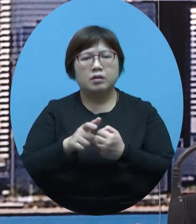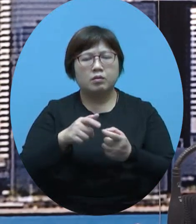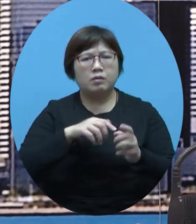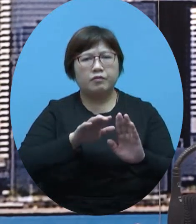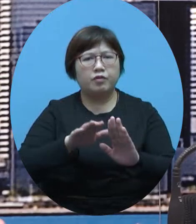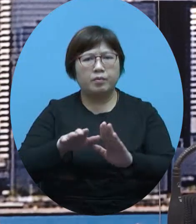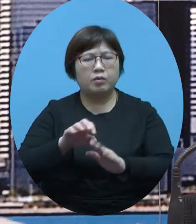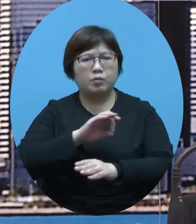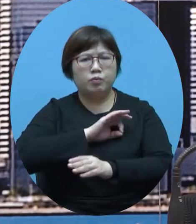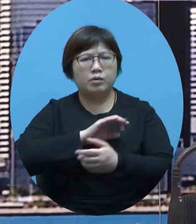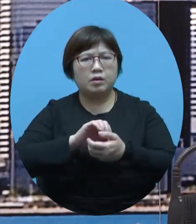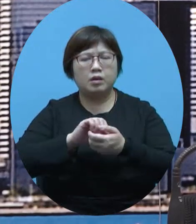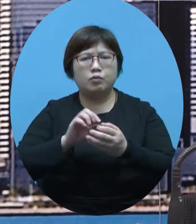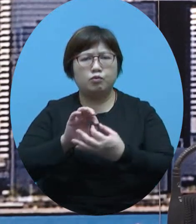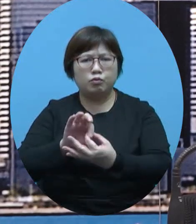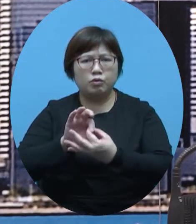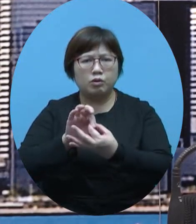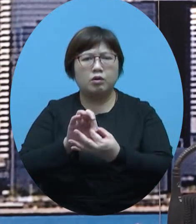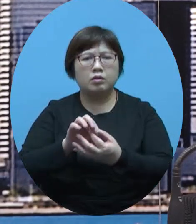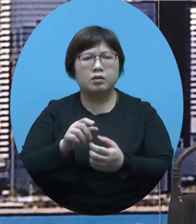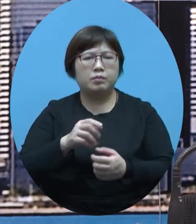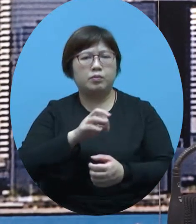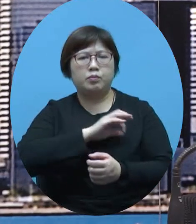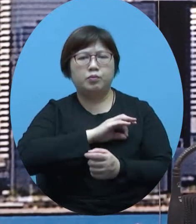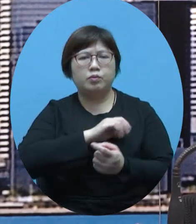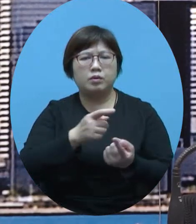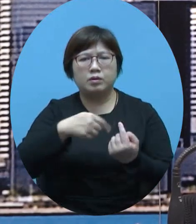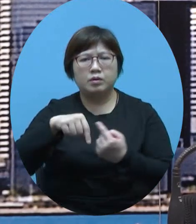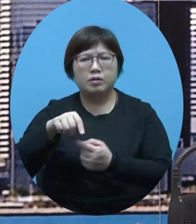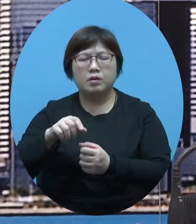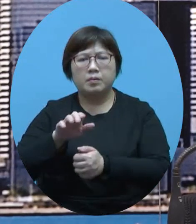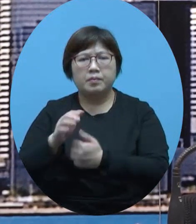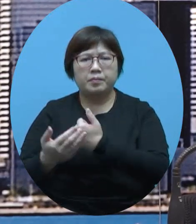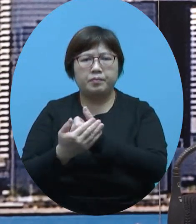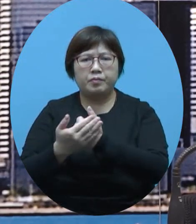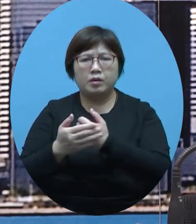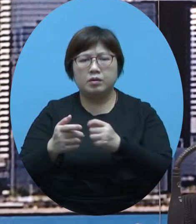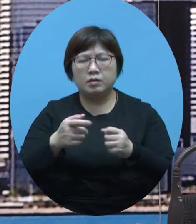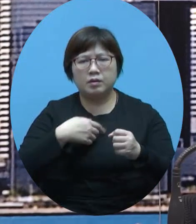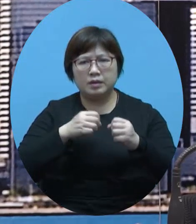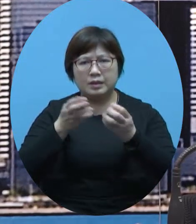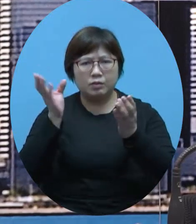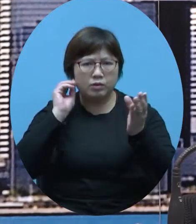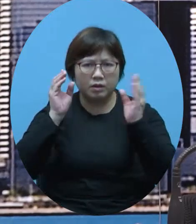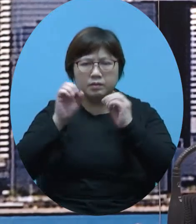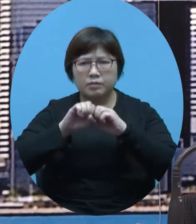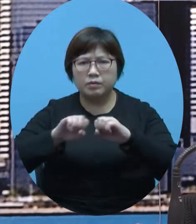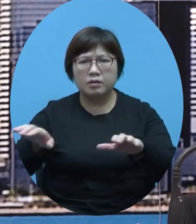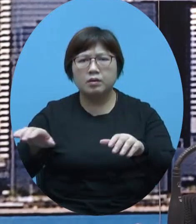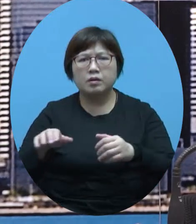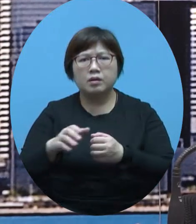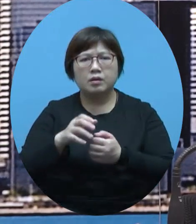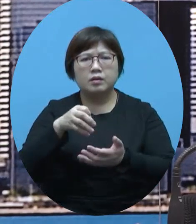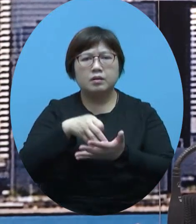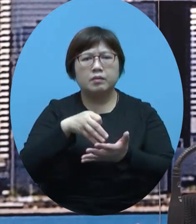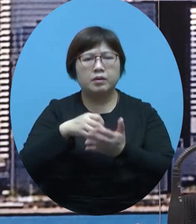機構咧係聯絡啦嚇、透過佢哋咧。就是去發放那個信息啦，咁我哋都有參與過一啲，譬如話一